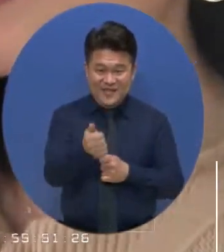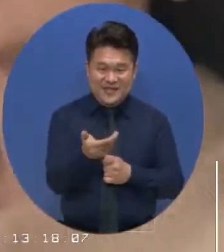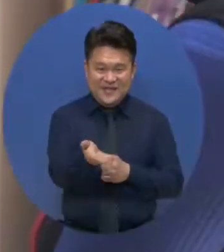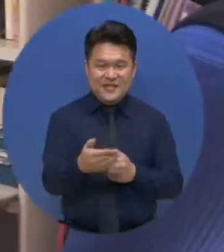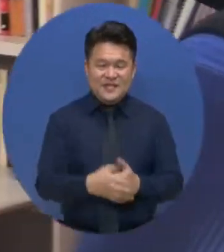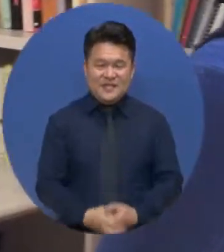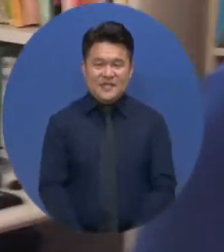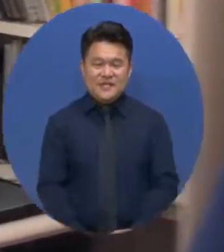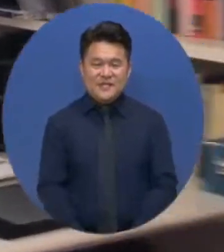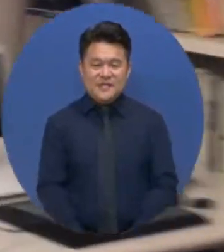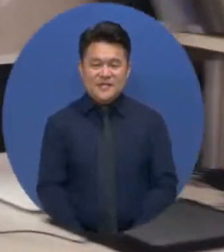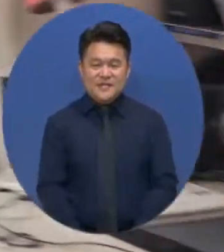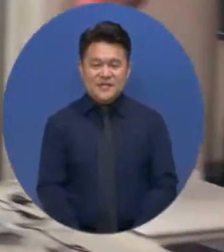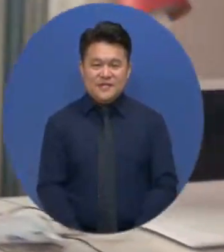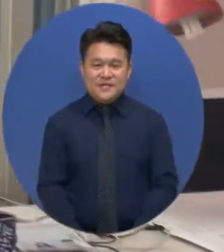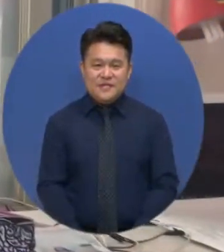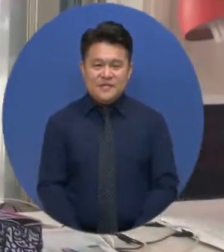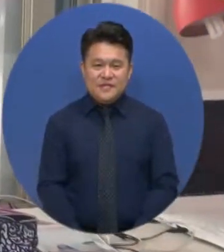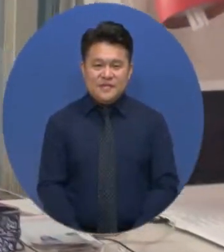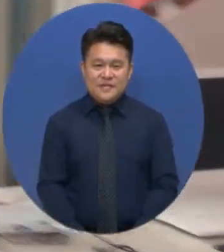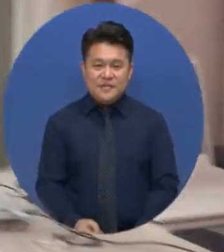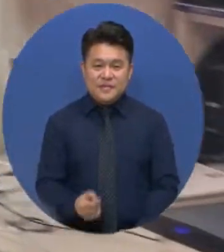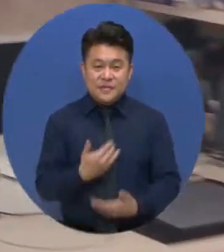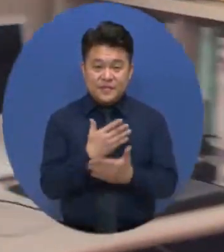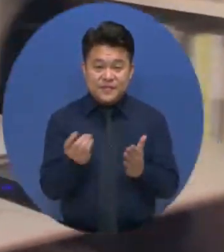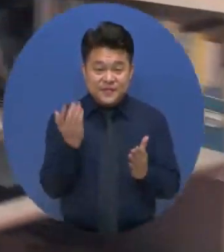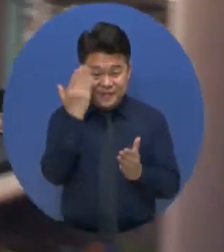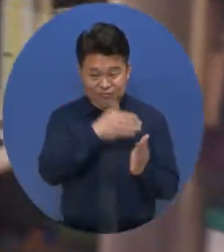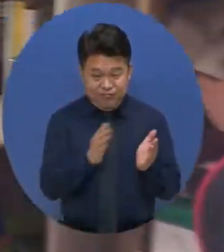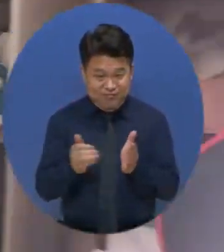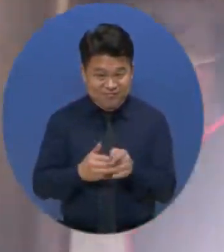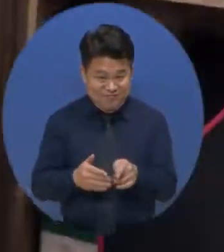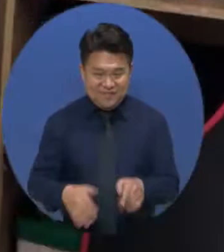PD님이세요. 조금 정리를 해놨어요.